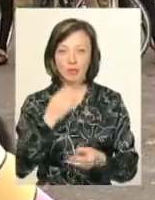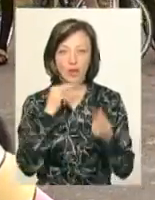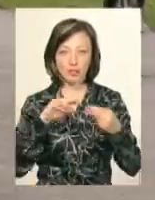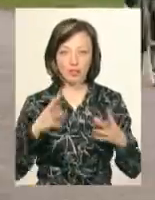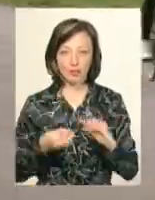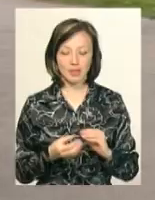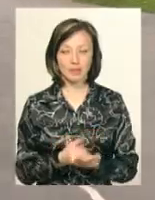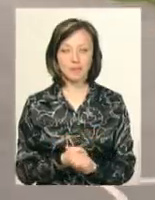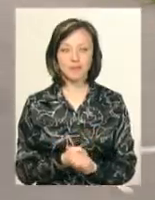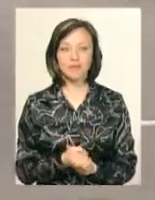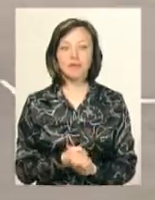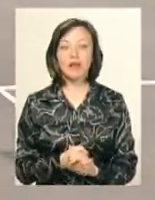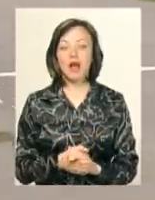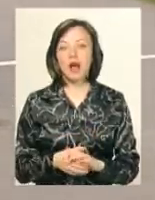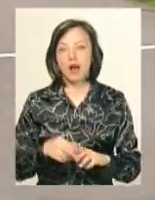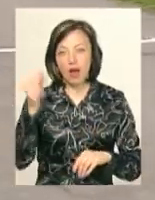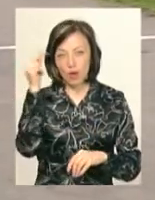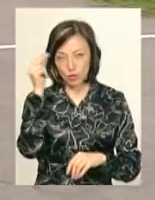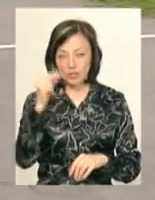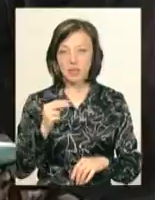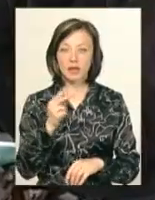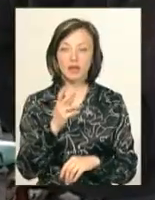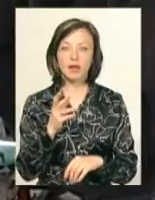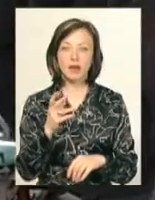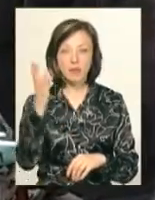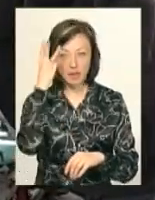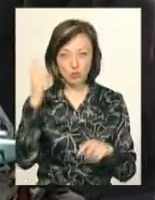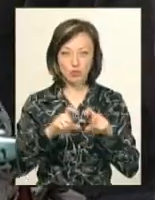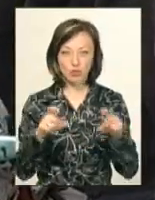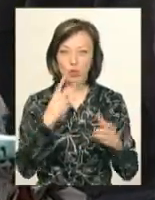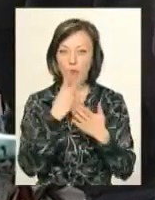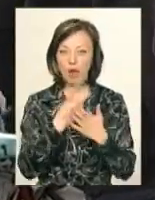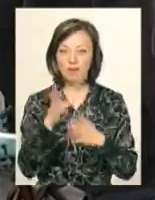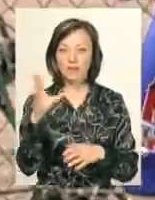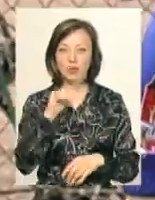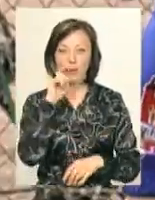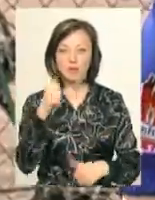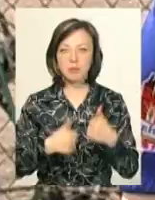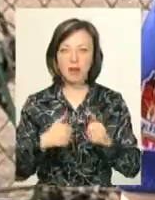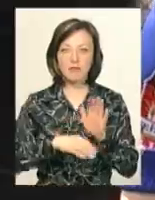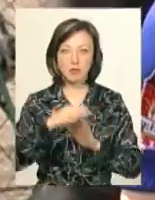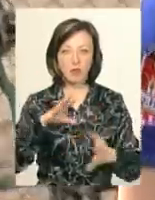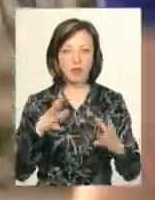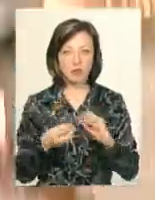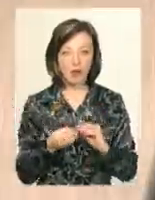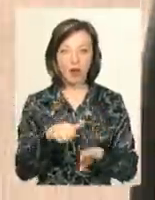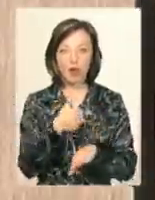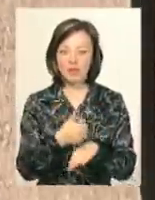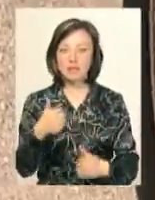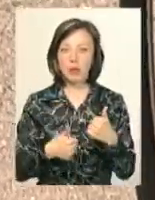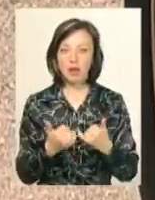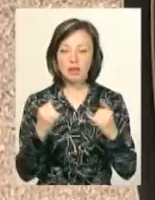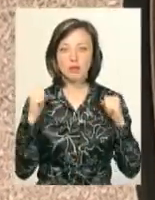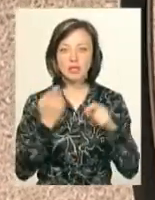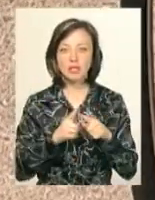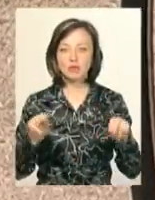результат. Вихованці Хмельницької школи, каже її тренер, головний суддя Сергій Багацький, показують на всеукраїнських змаганнях високі результати. Та головні старти для